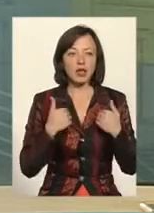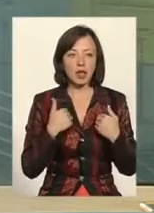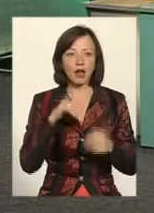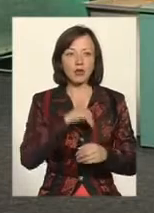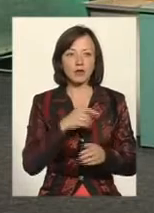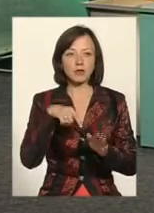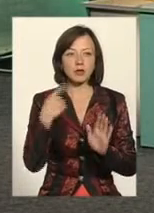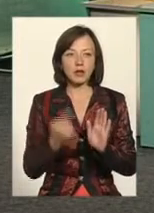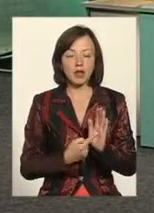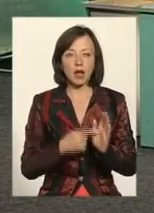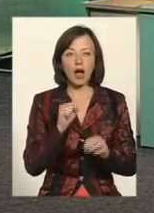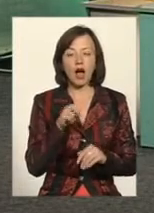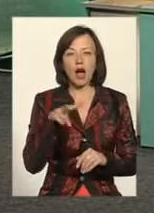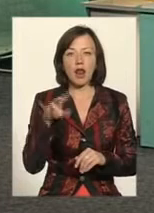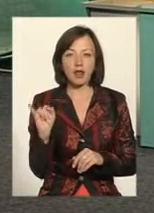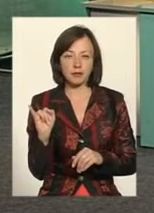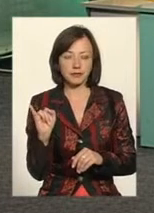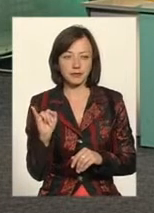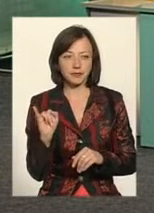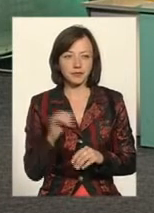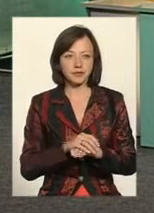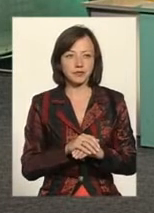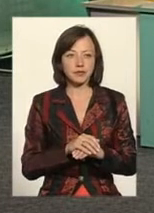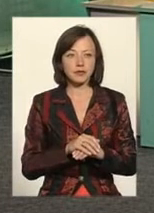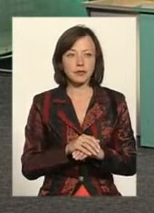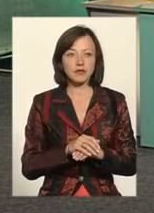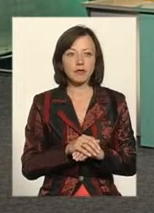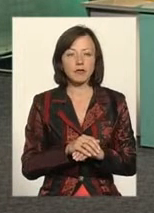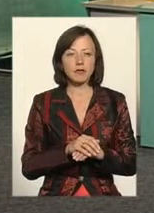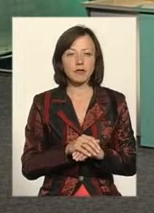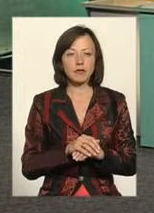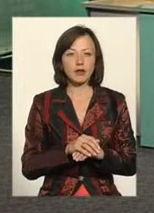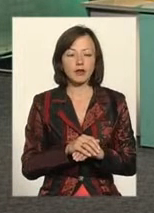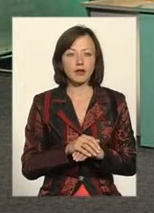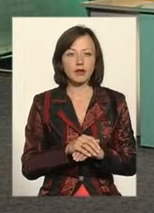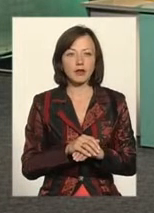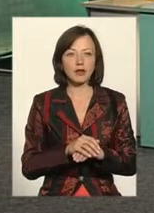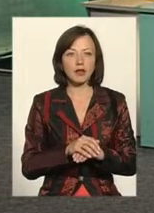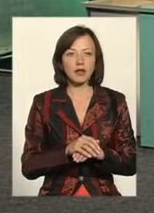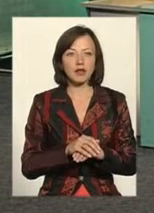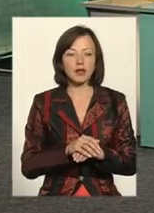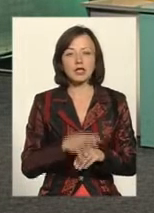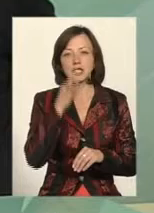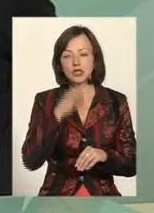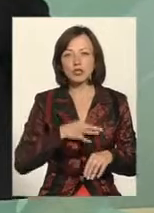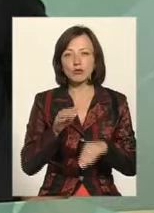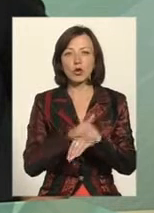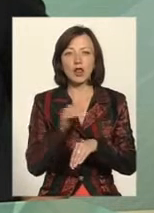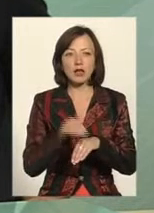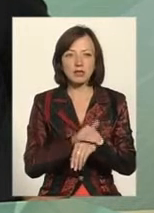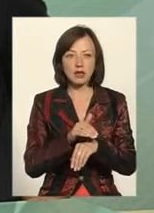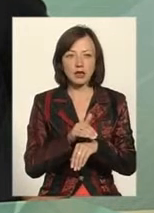задати запитання пані Алі. Я хотів поставити запитання пані Алі з Волочиська. Скажіть, будь ласка, пані